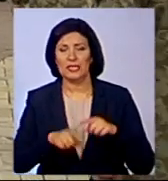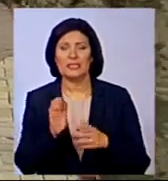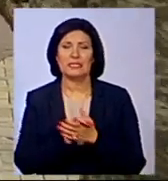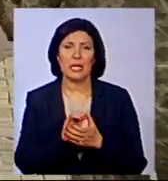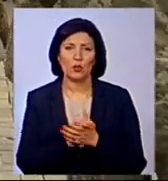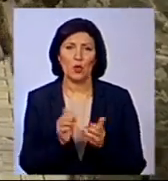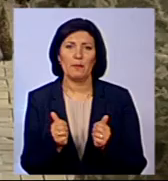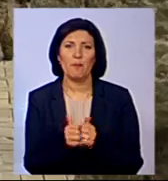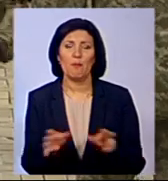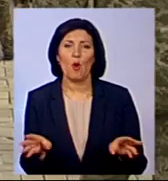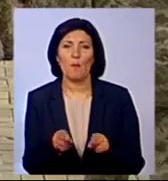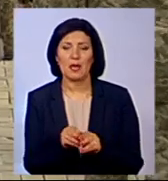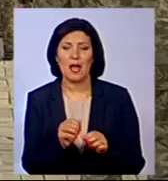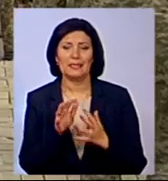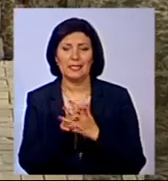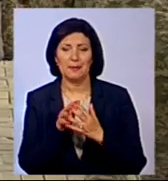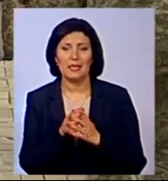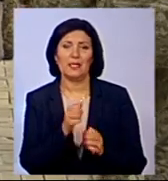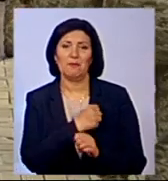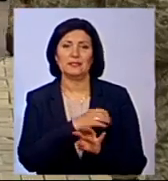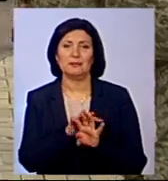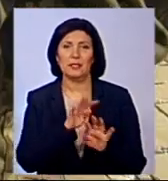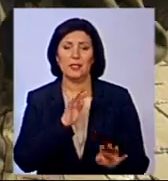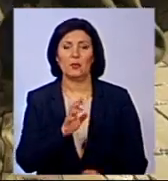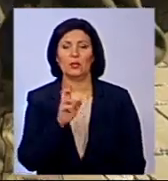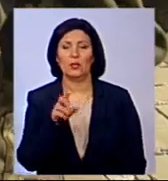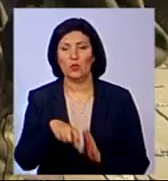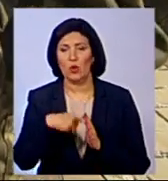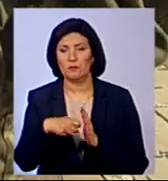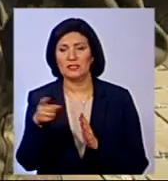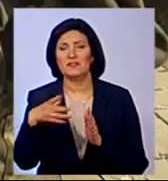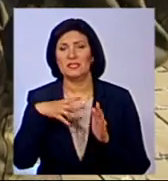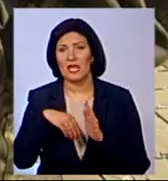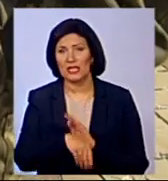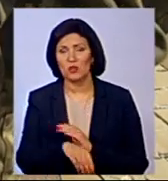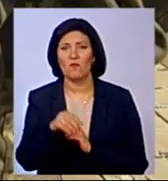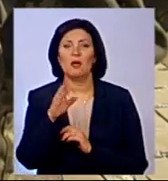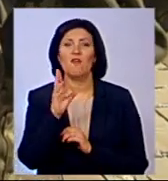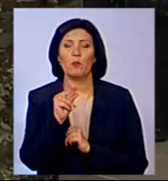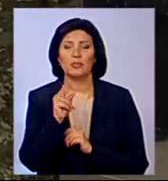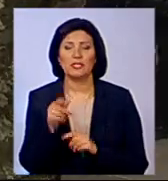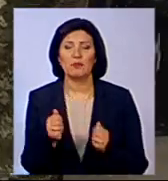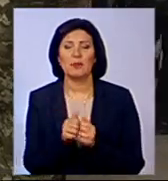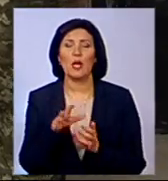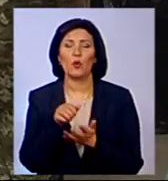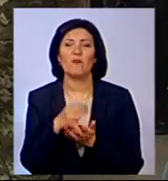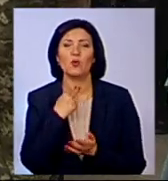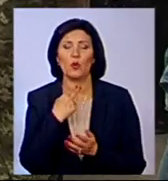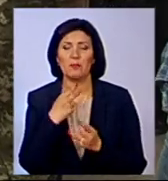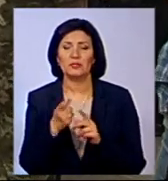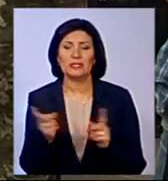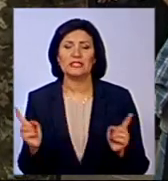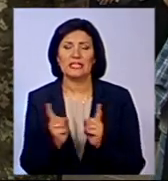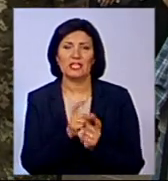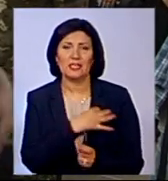побратими, а також бійці батальйону «Донбас», де він служив раніше. Загинув військовий у понеділок біля окупованої Горлівки під час зіткнення